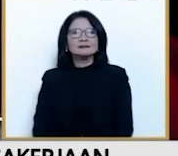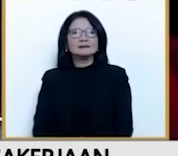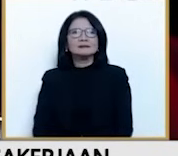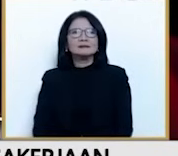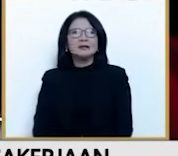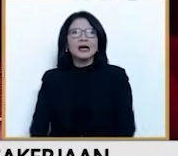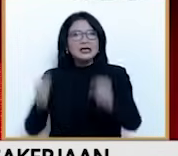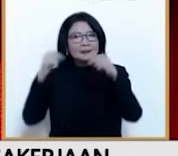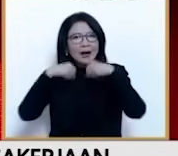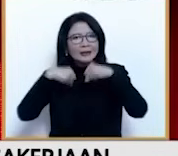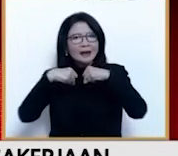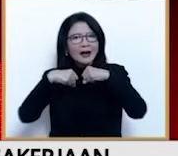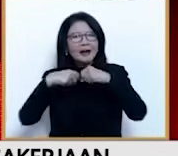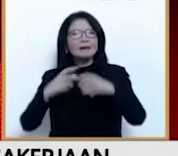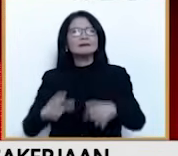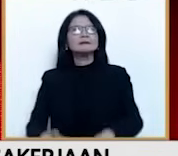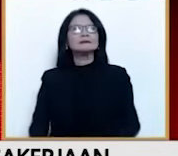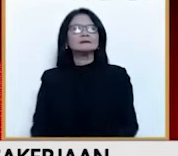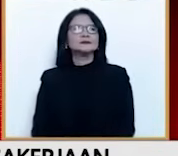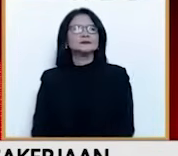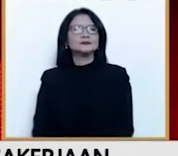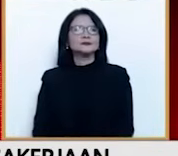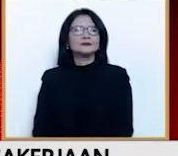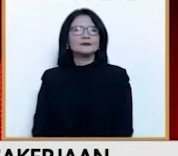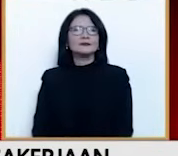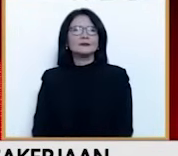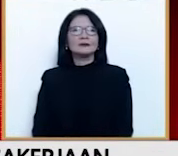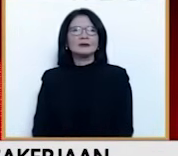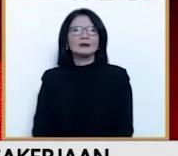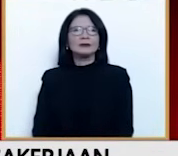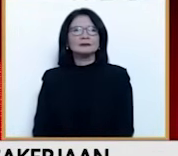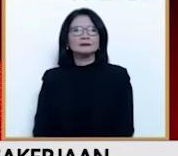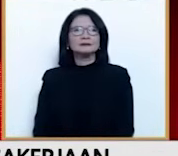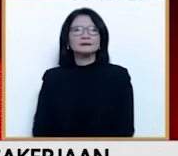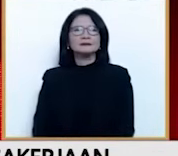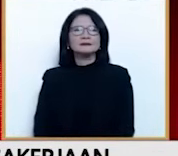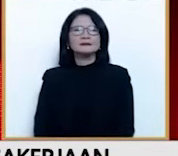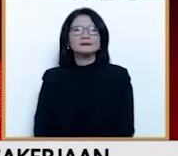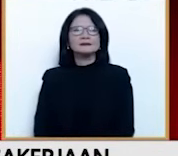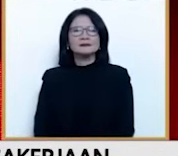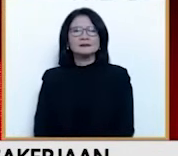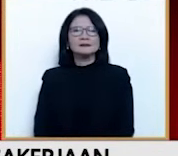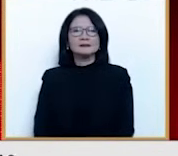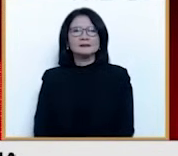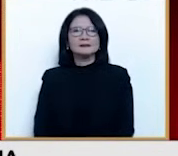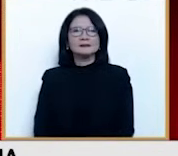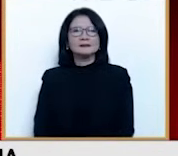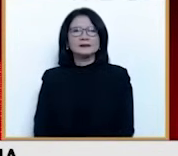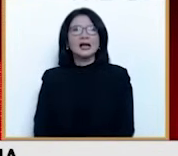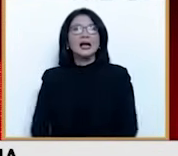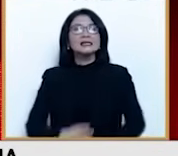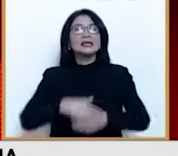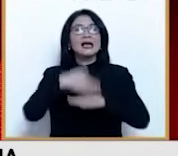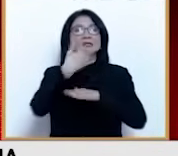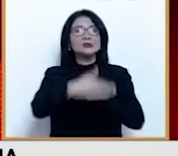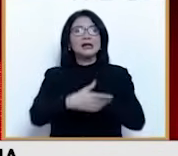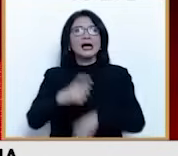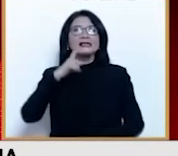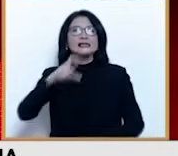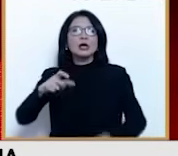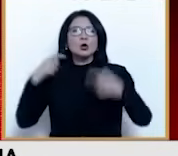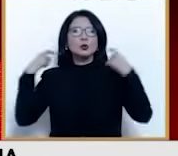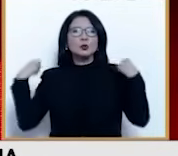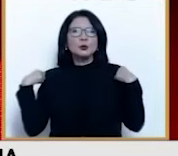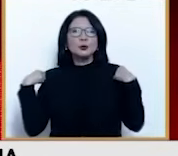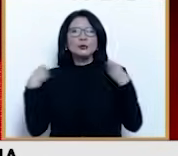semuanya? Baik, baik. Mohon kerjasamanya semuanya. Baik, selanjutnya calon